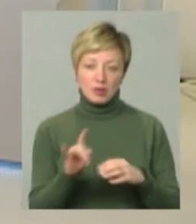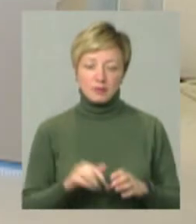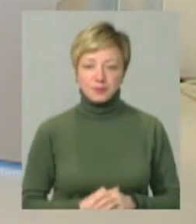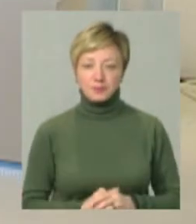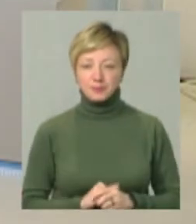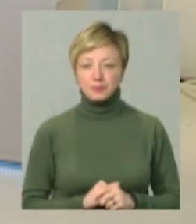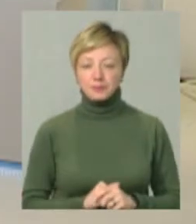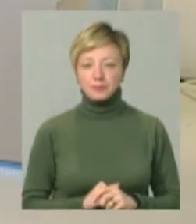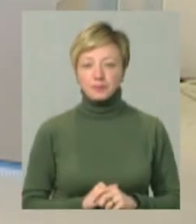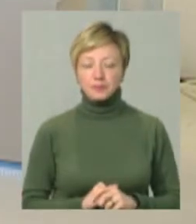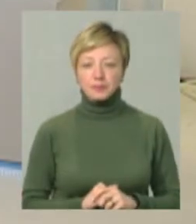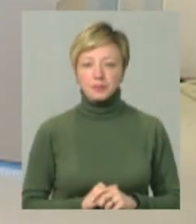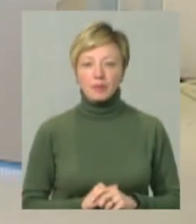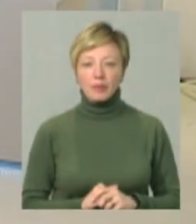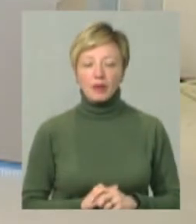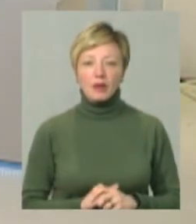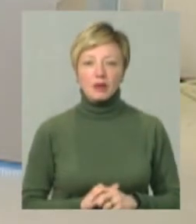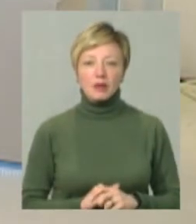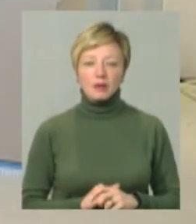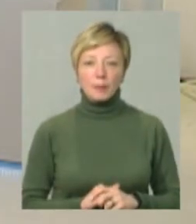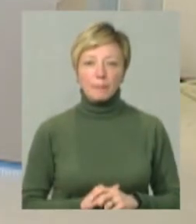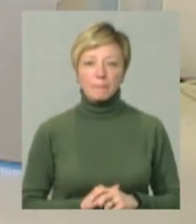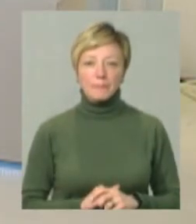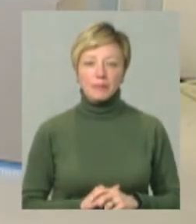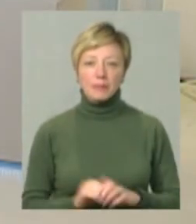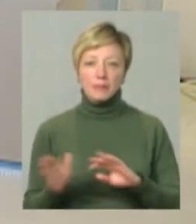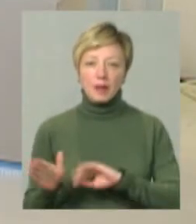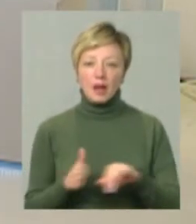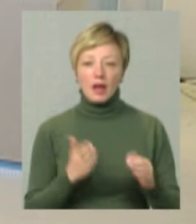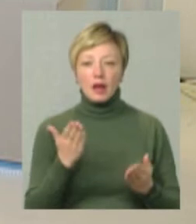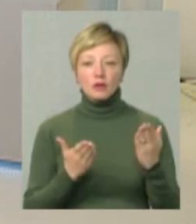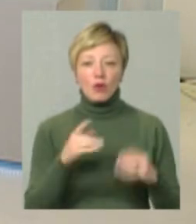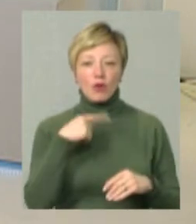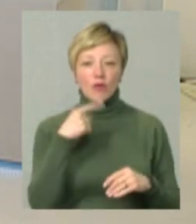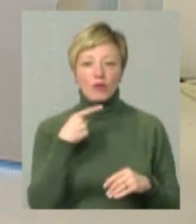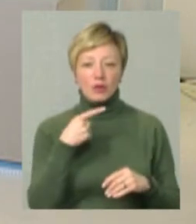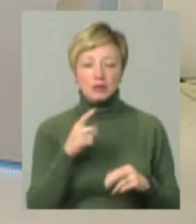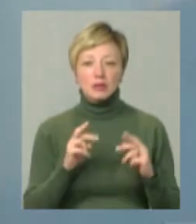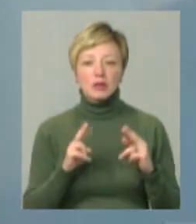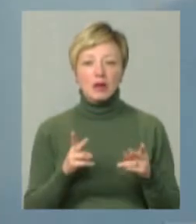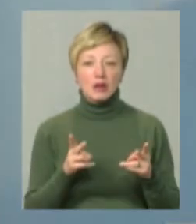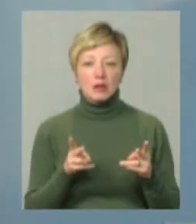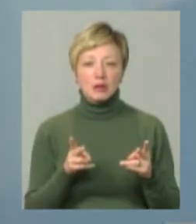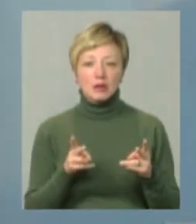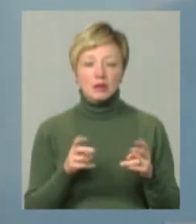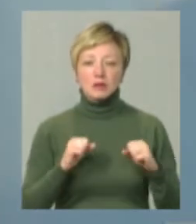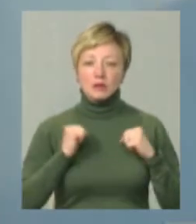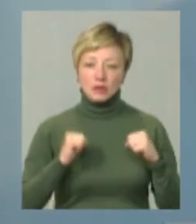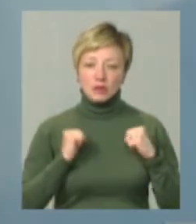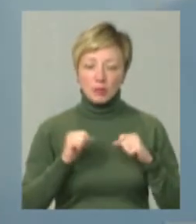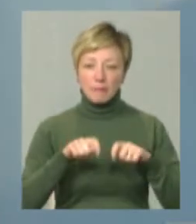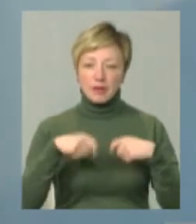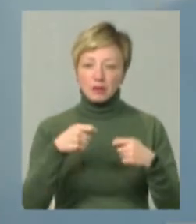шахраїв. А якщо говорити про те, наскільки